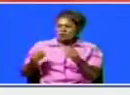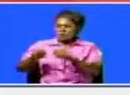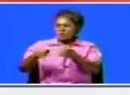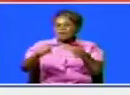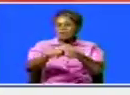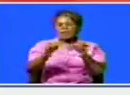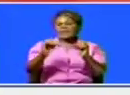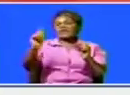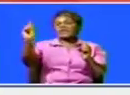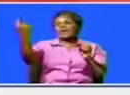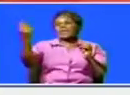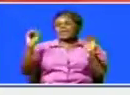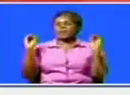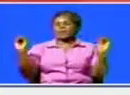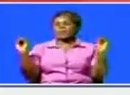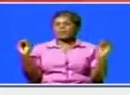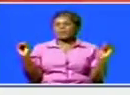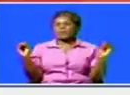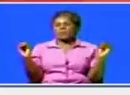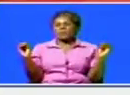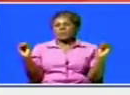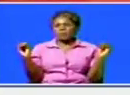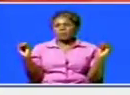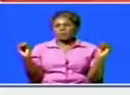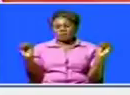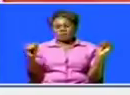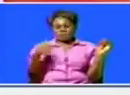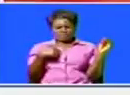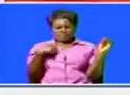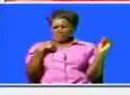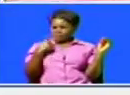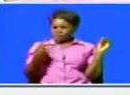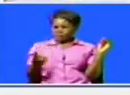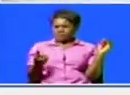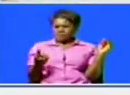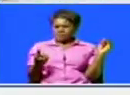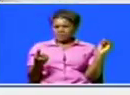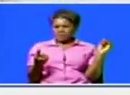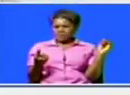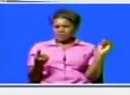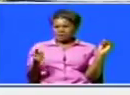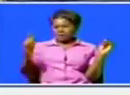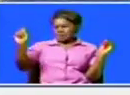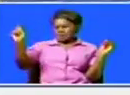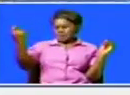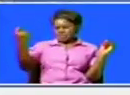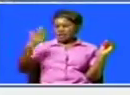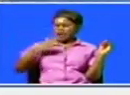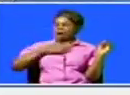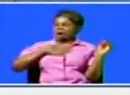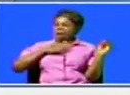tusibomoe Kenya. Yes. Hapo nikasema ya kwamba Kenya ni